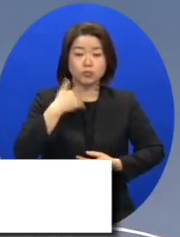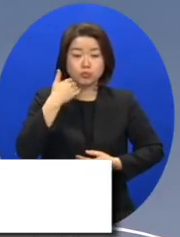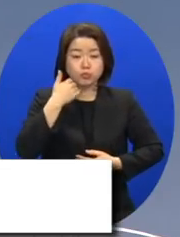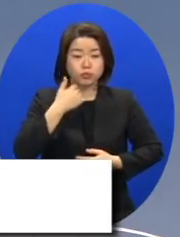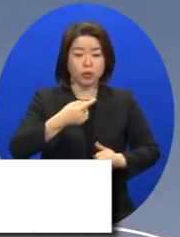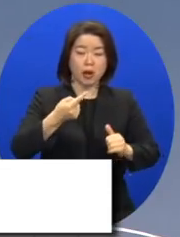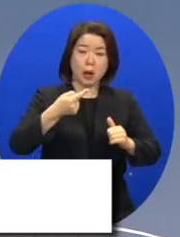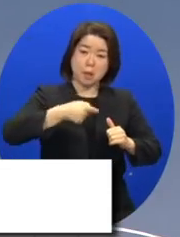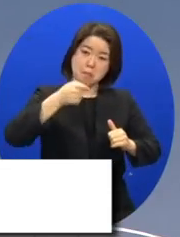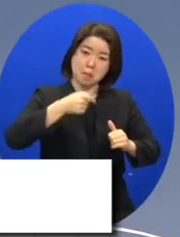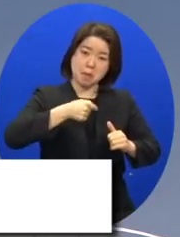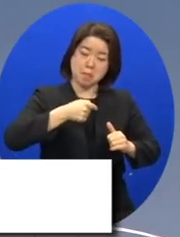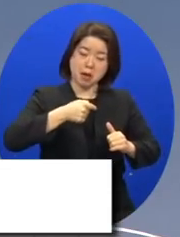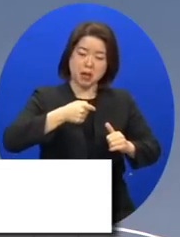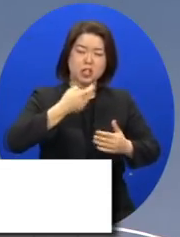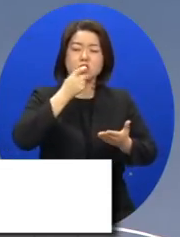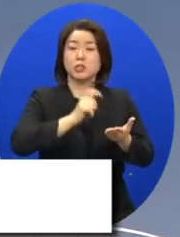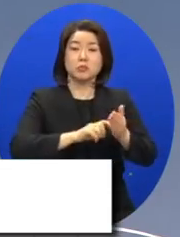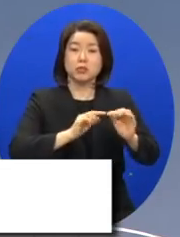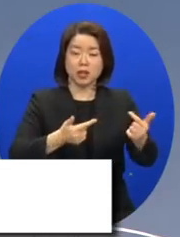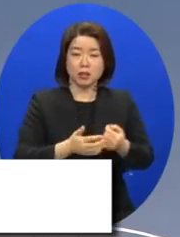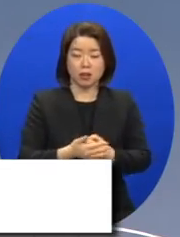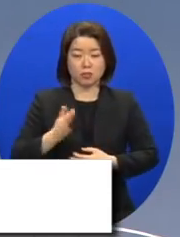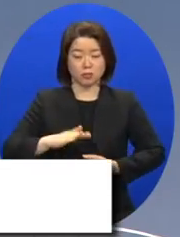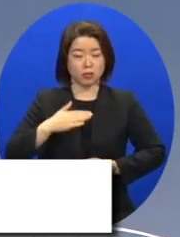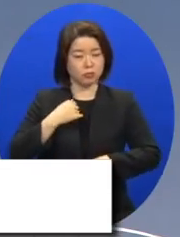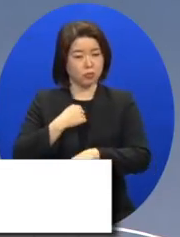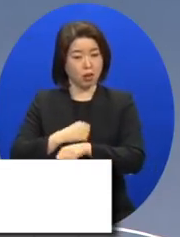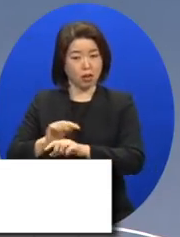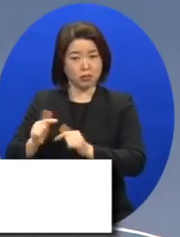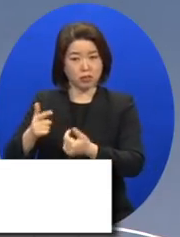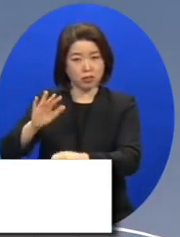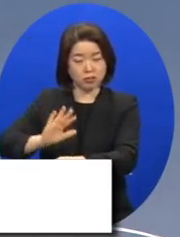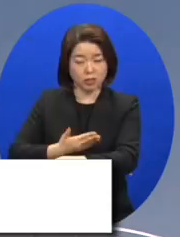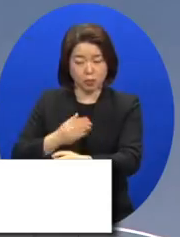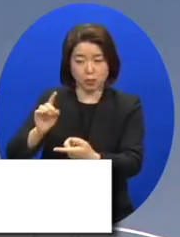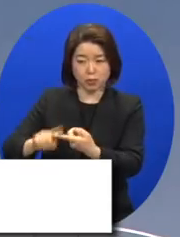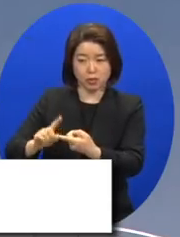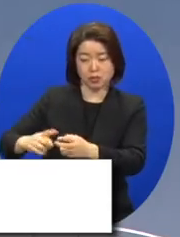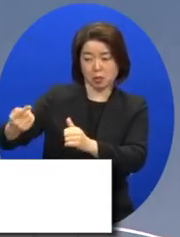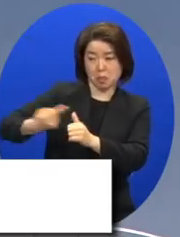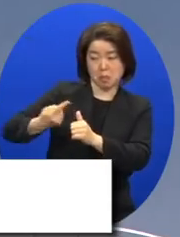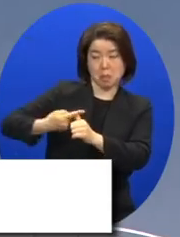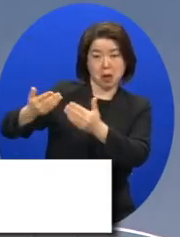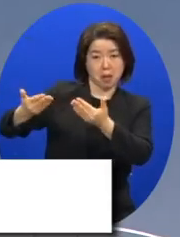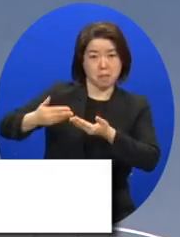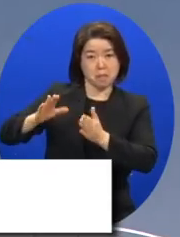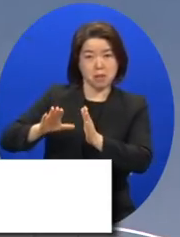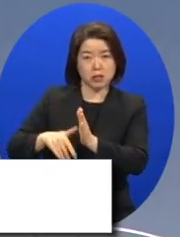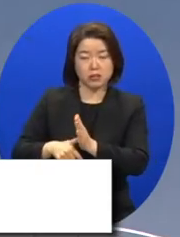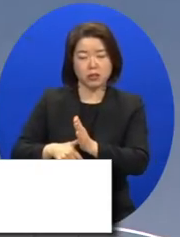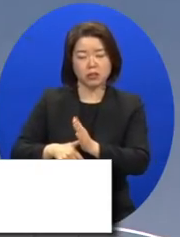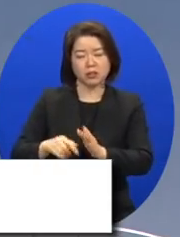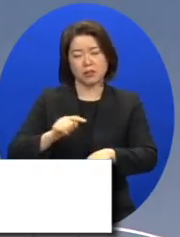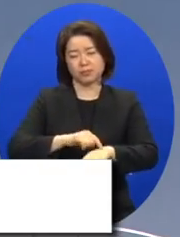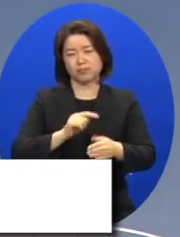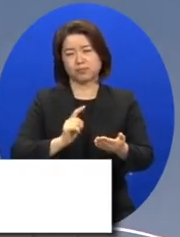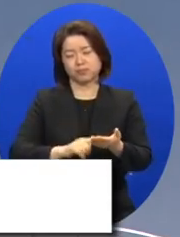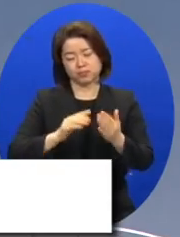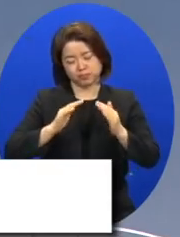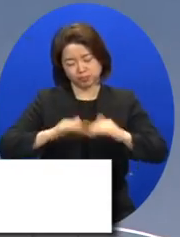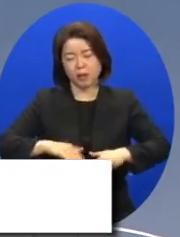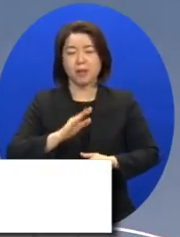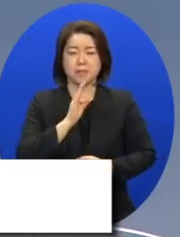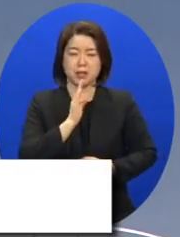쉬운 일은 아닌데 내가 하지도 않은 잘못을 비난 받을 때는 정말 마음이 무너지지 요